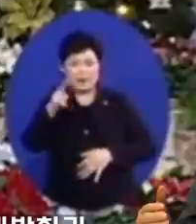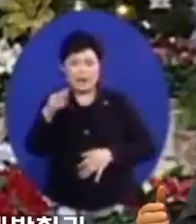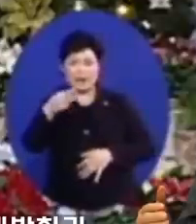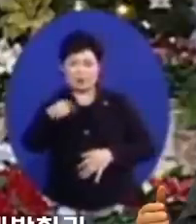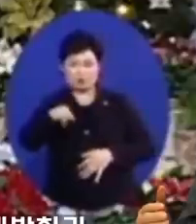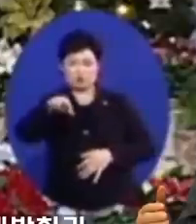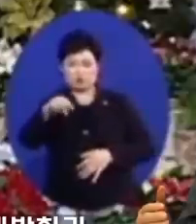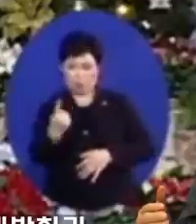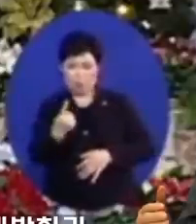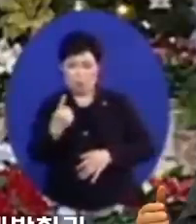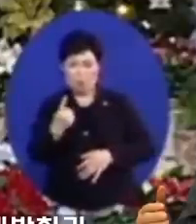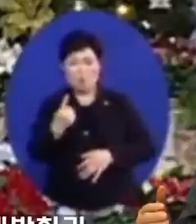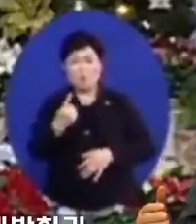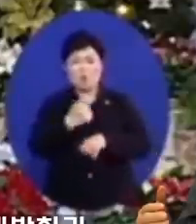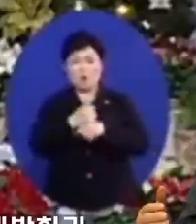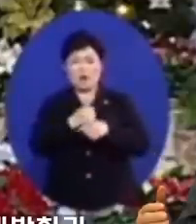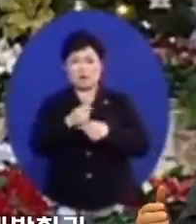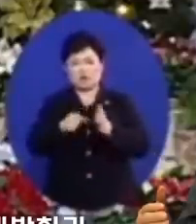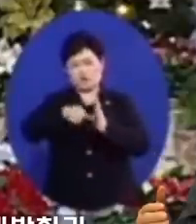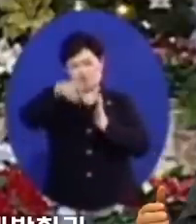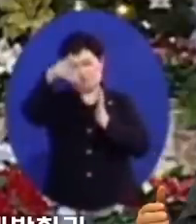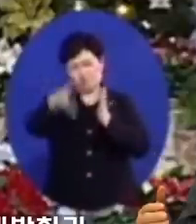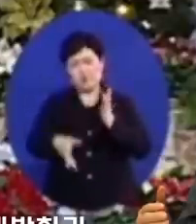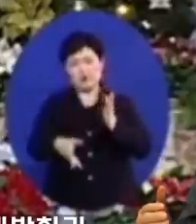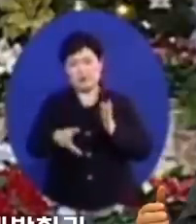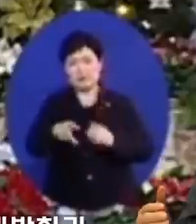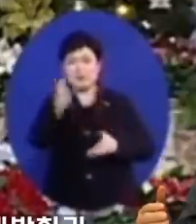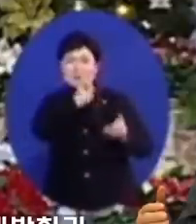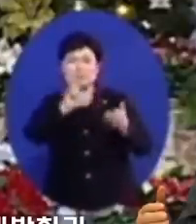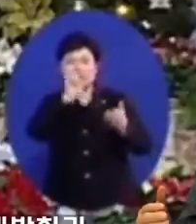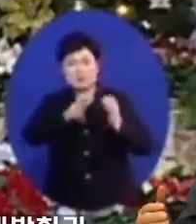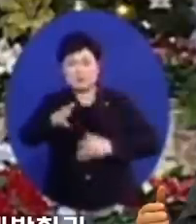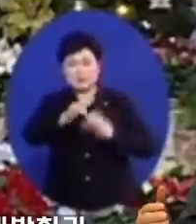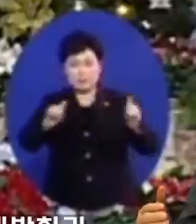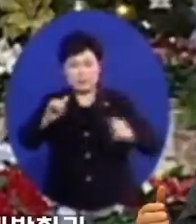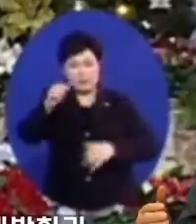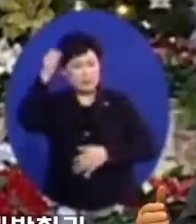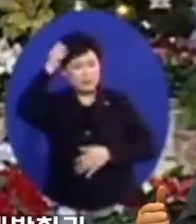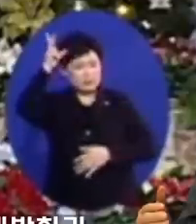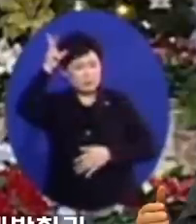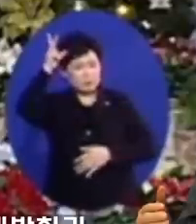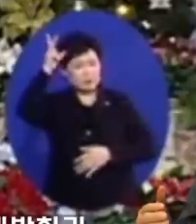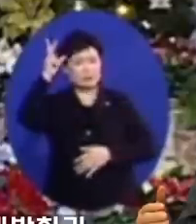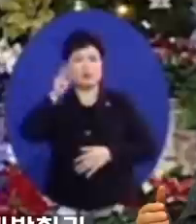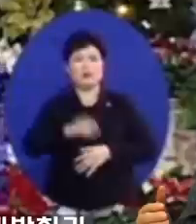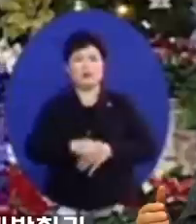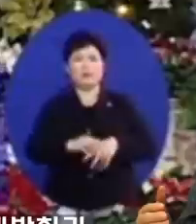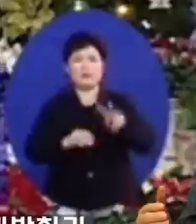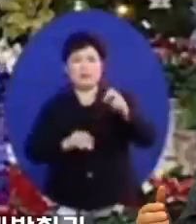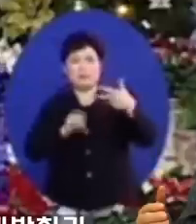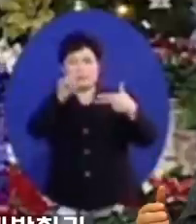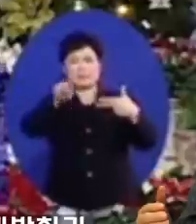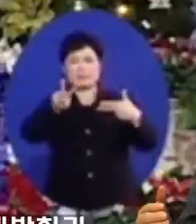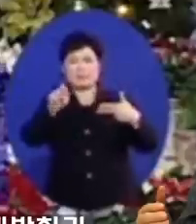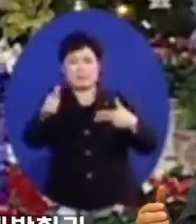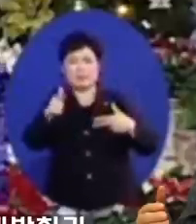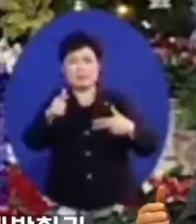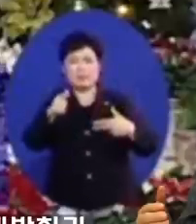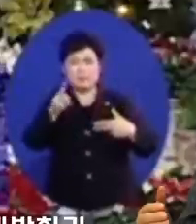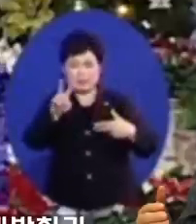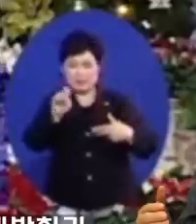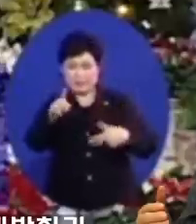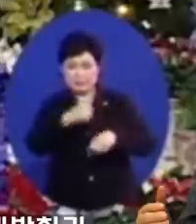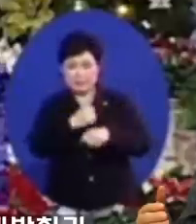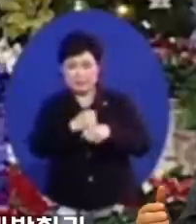격려를 통해서 위대한 음악가가 된 것입니다. 잠언서 27장 21절에 보면 동안이로 은을, 풀무로 금을, 칭찬으로